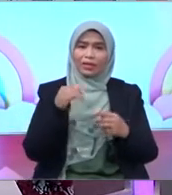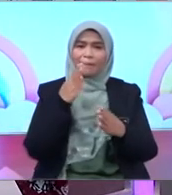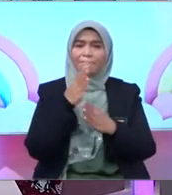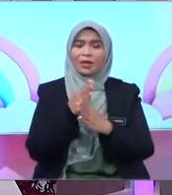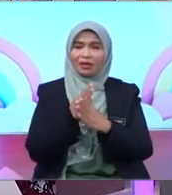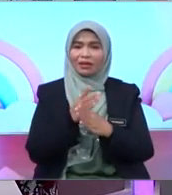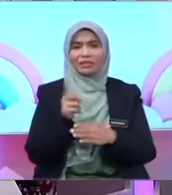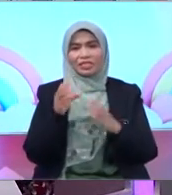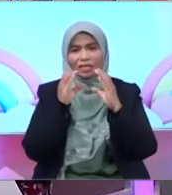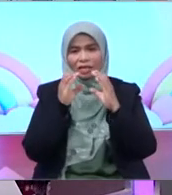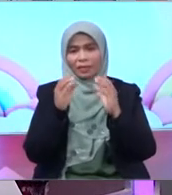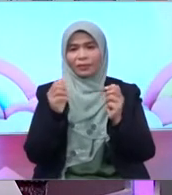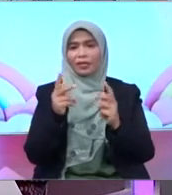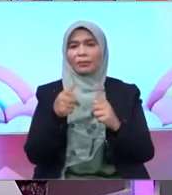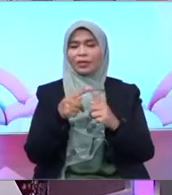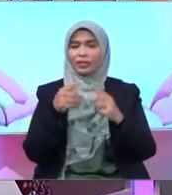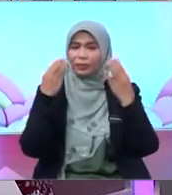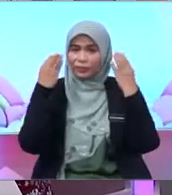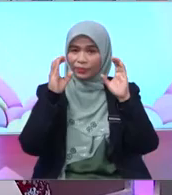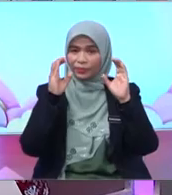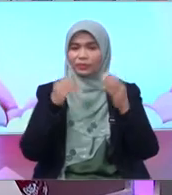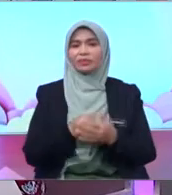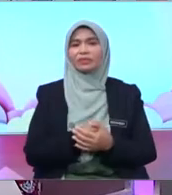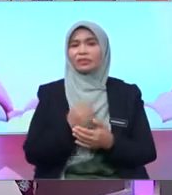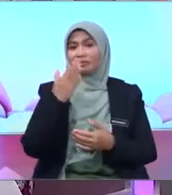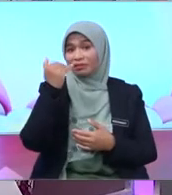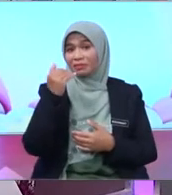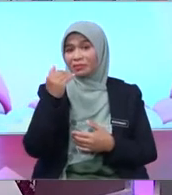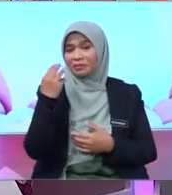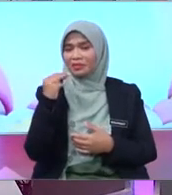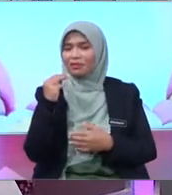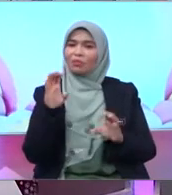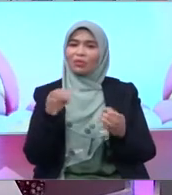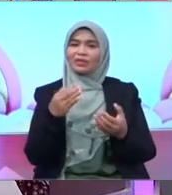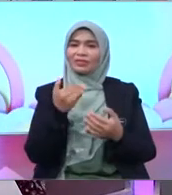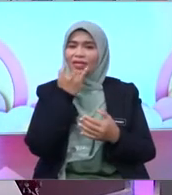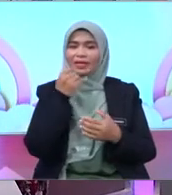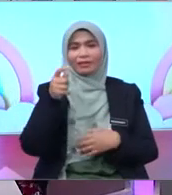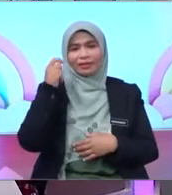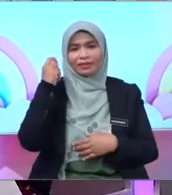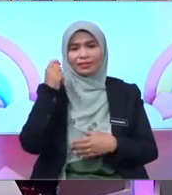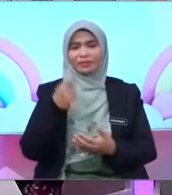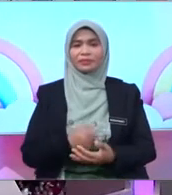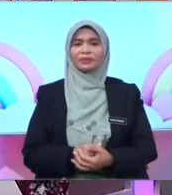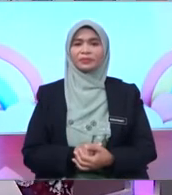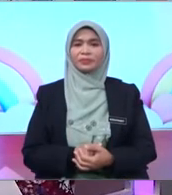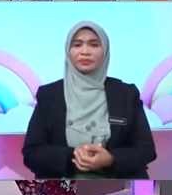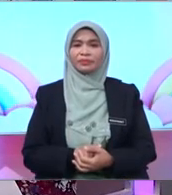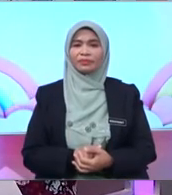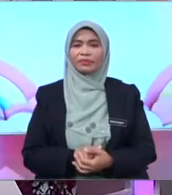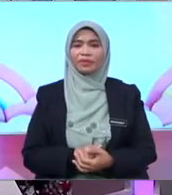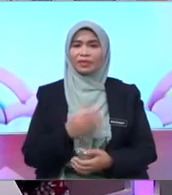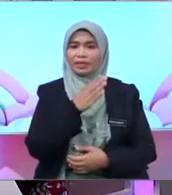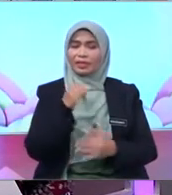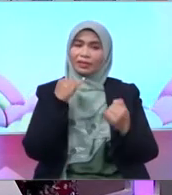diberitahu kepada guru Kenapa mereka mencanting dinding ada mengakui perbuatan mereka oke